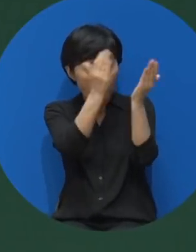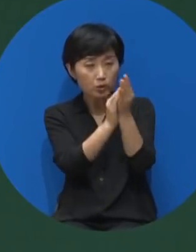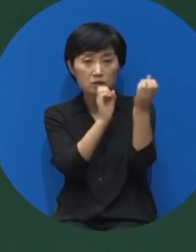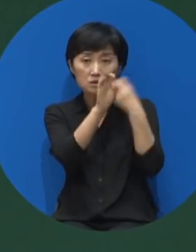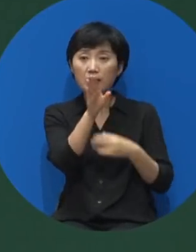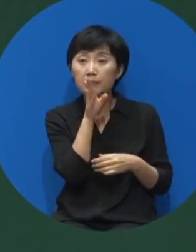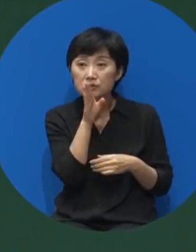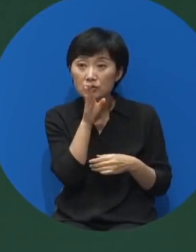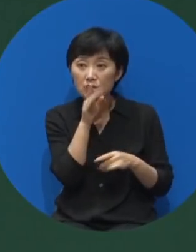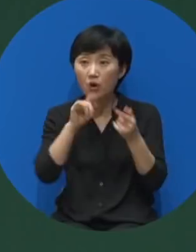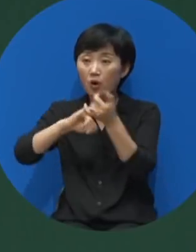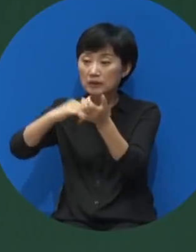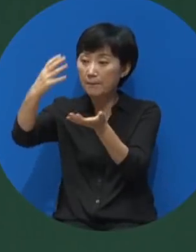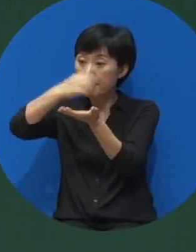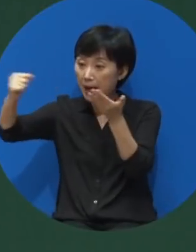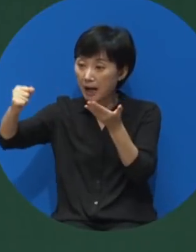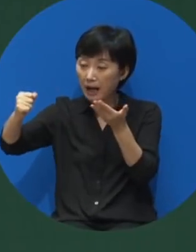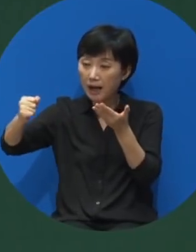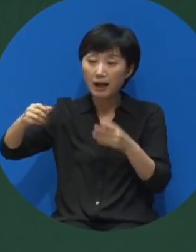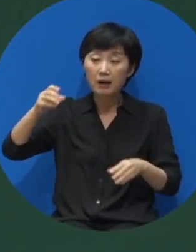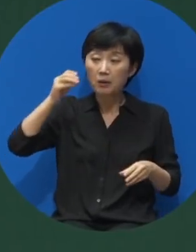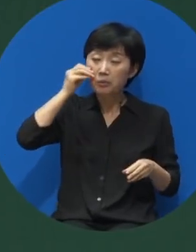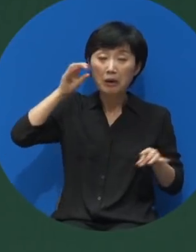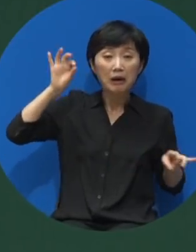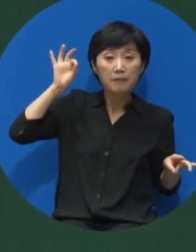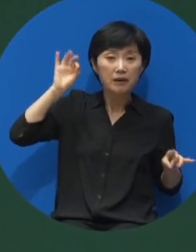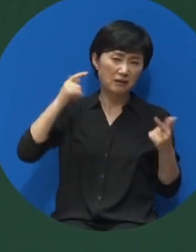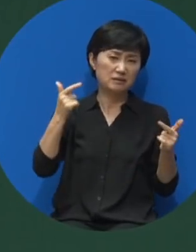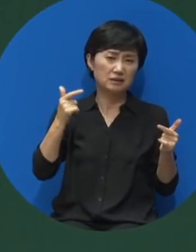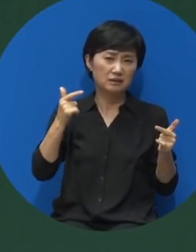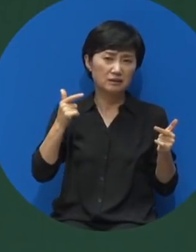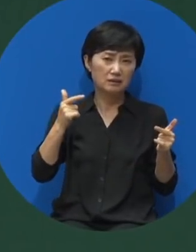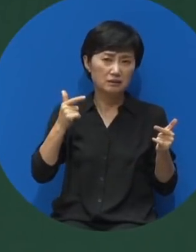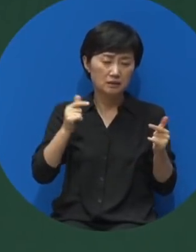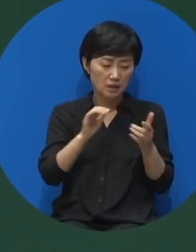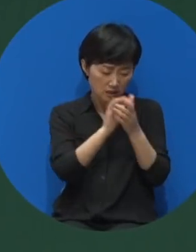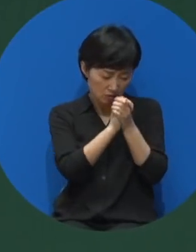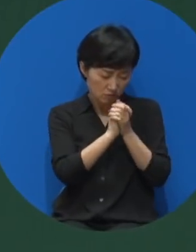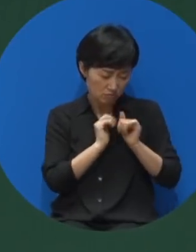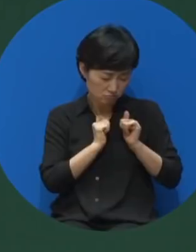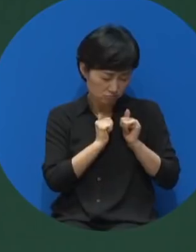안 할 리가 없지. 그 블레셋 전역으로